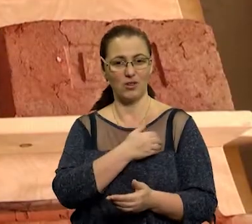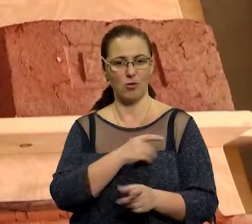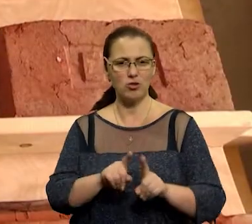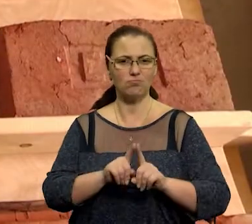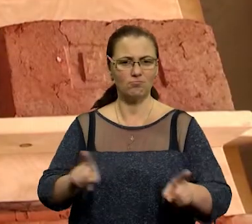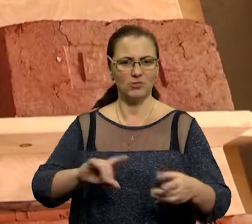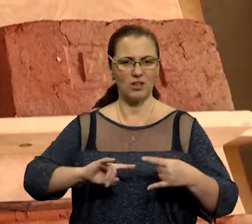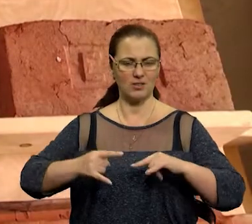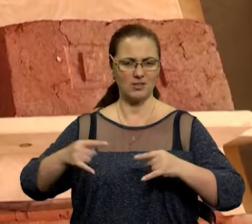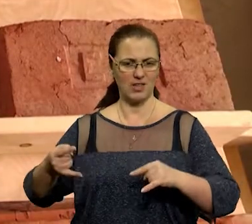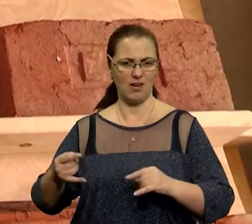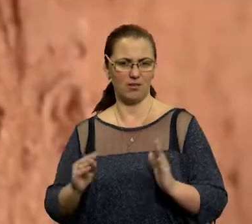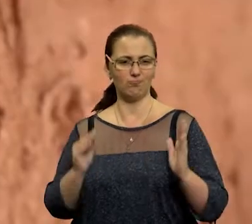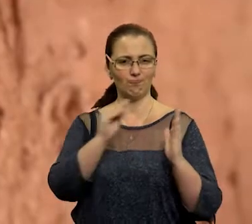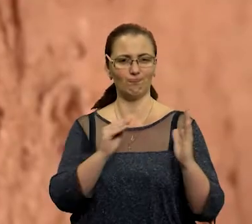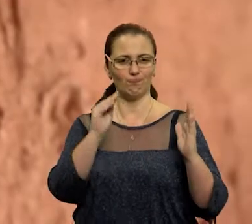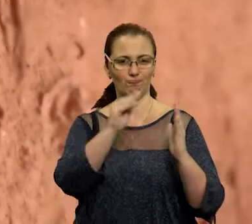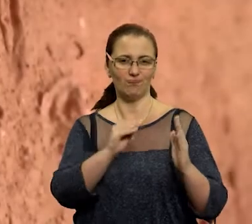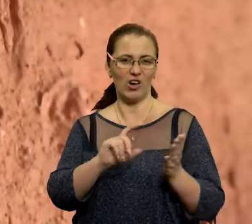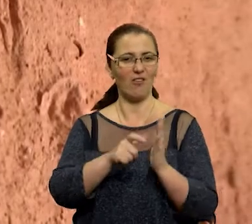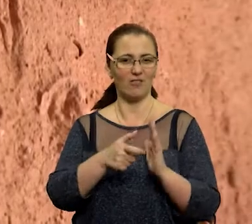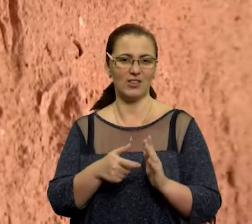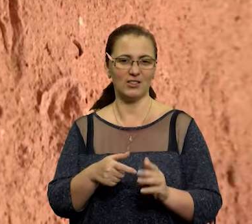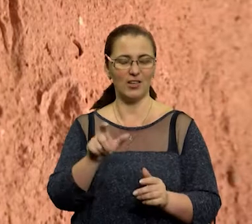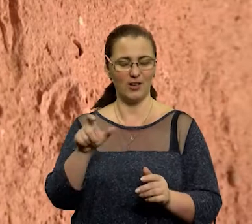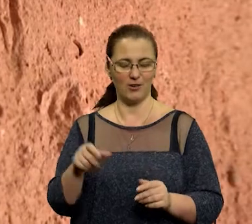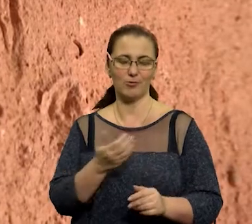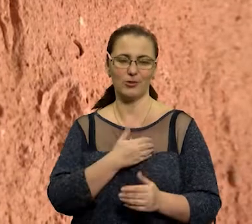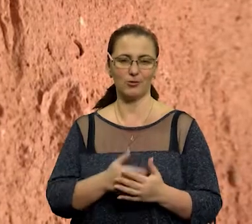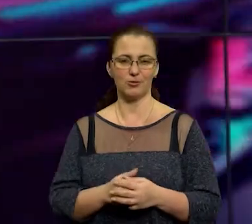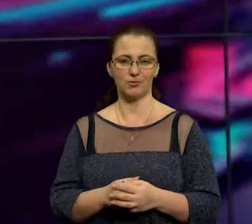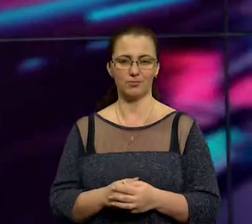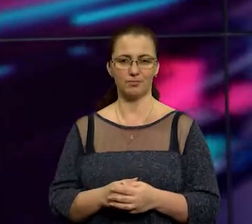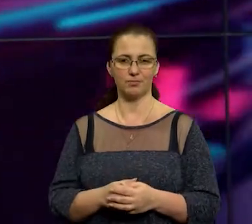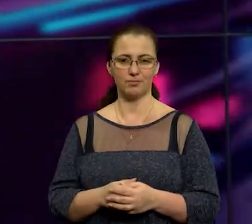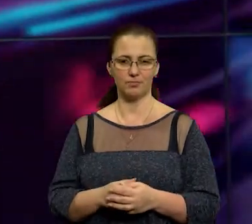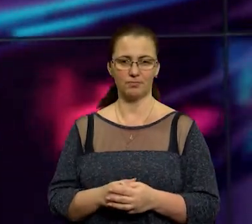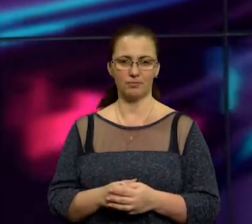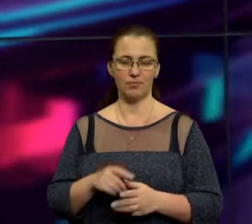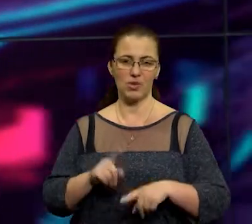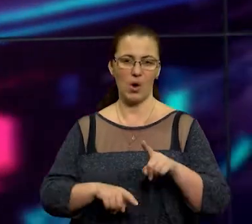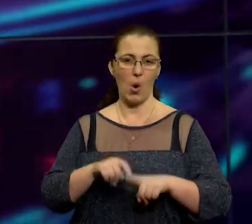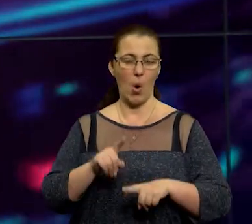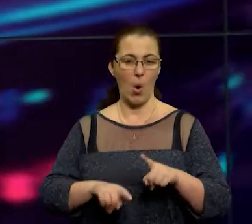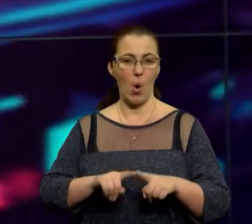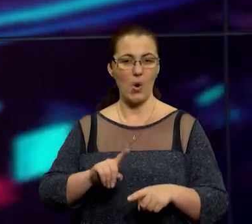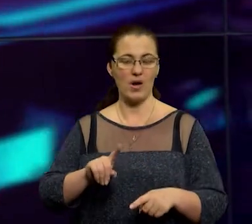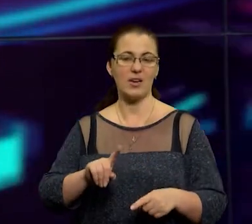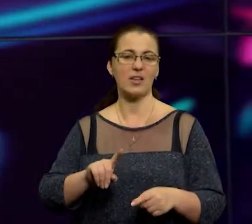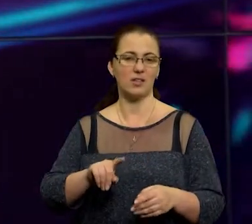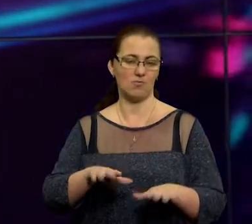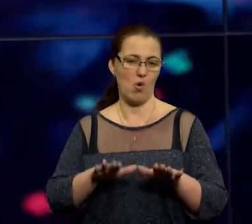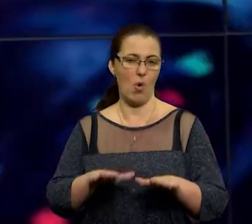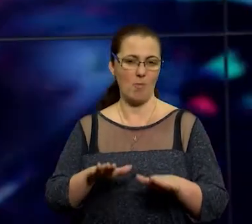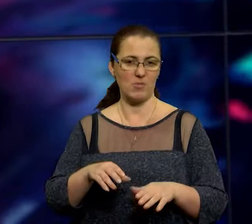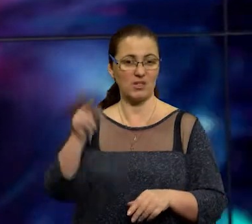окрасою сучасних інтер'єрів. Орест Дремоловський, Юрій Маковецький, Павло Замрій, програма «Очі». У рідній Каліфорнії він вивчив фінанси, в